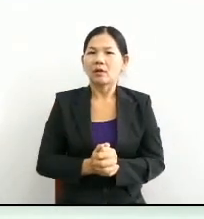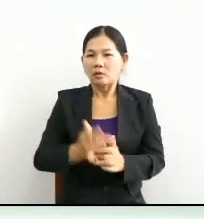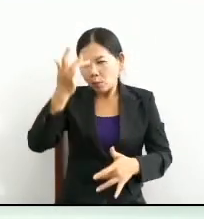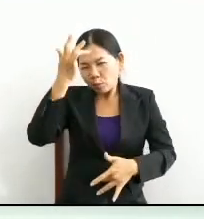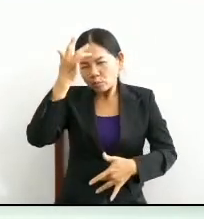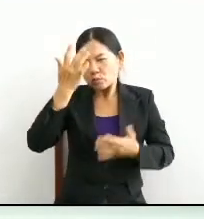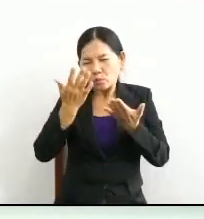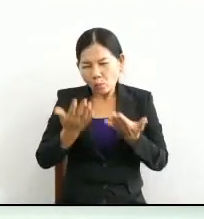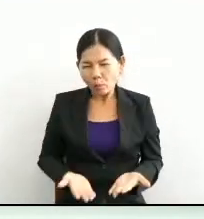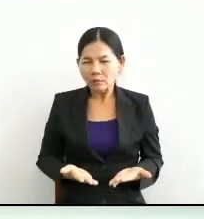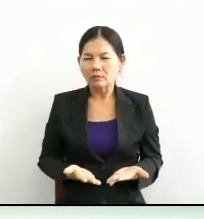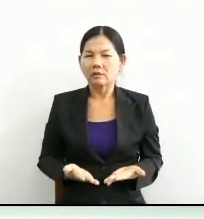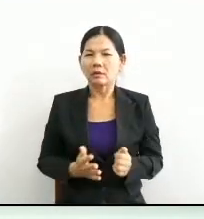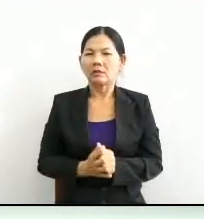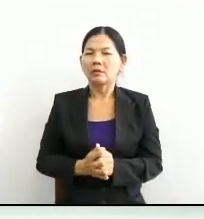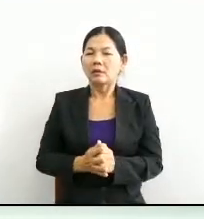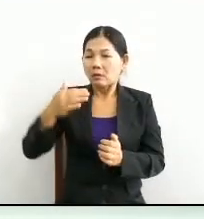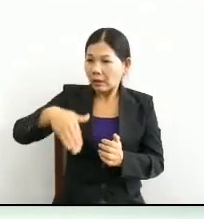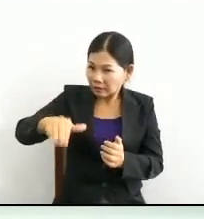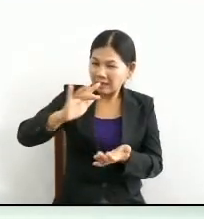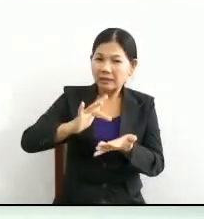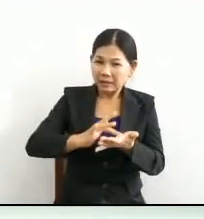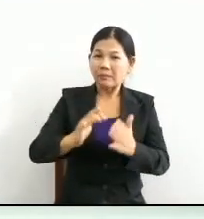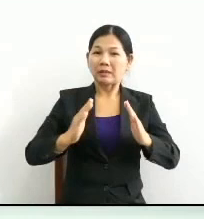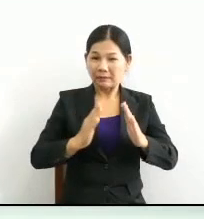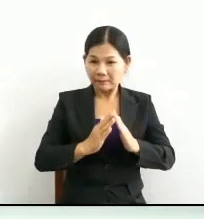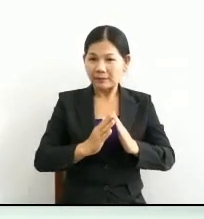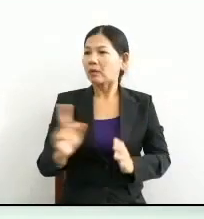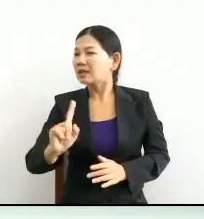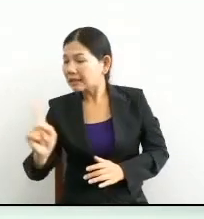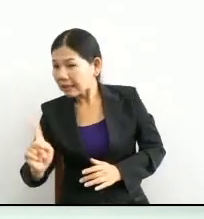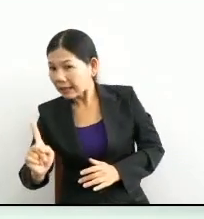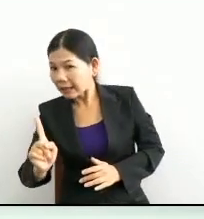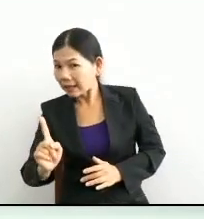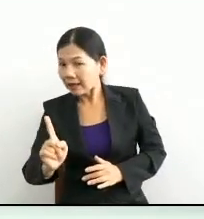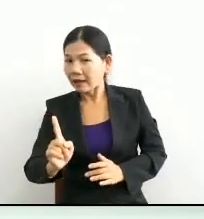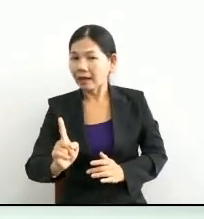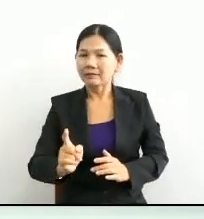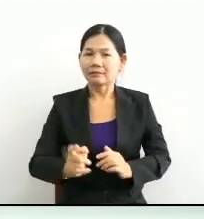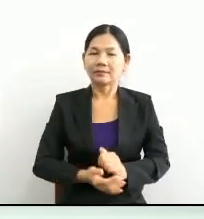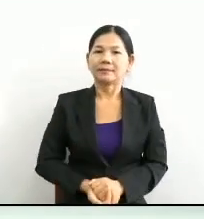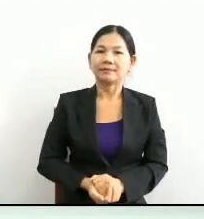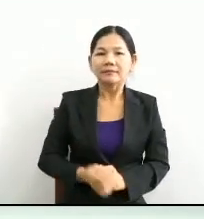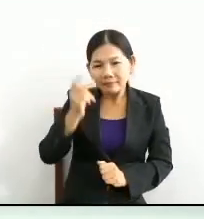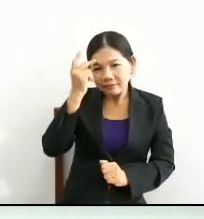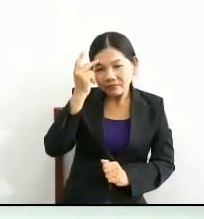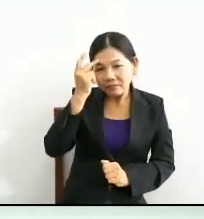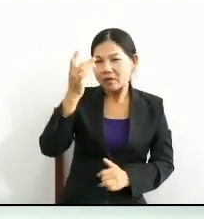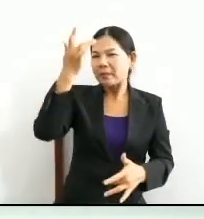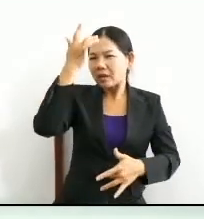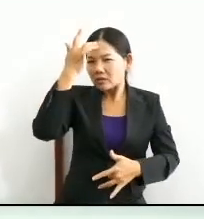thông ngô có tên tả tình thầm hay mà tè với những đứa có thể tên na tí đó còn kết mê có tên